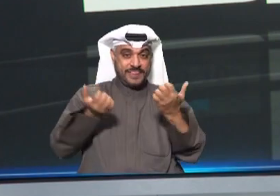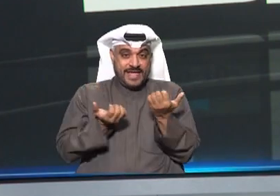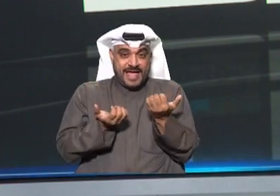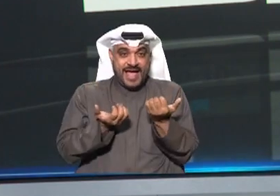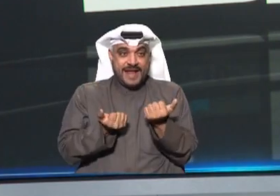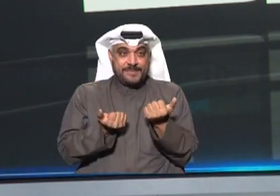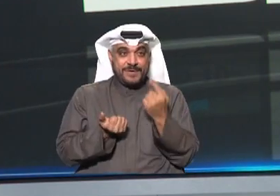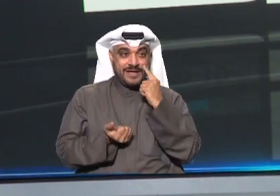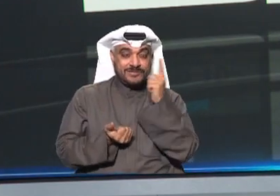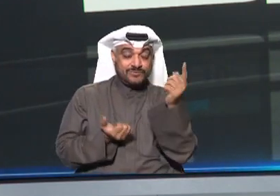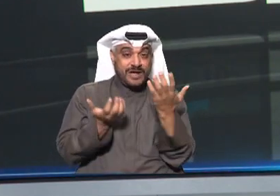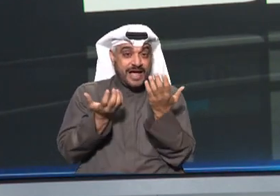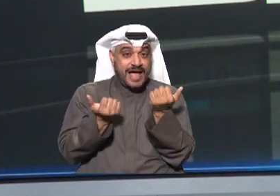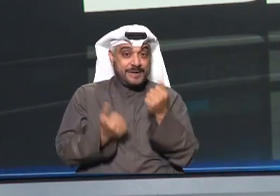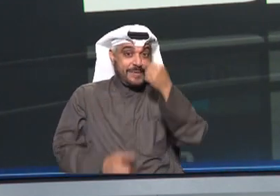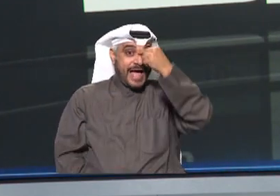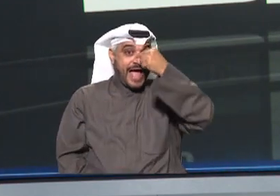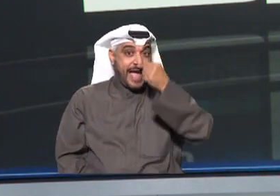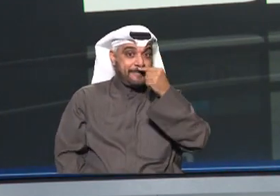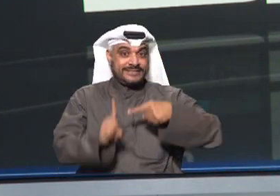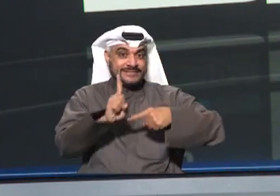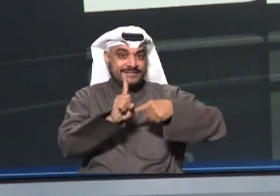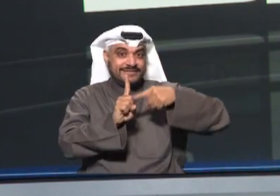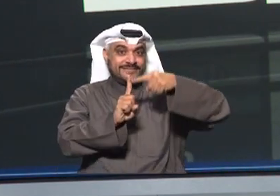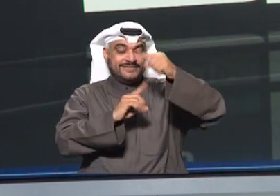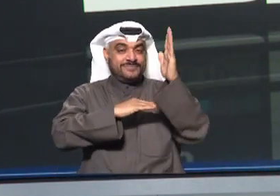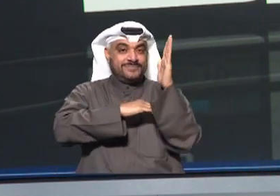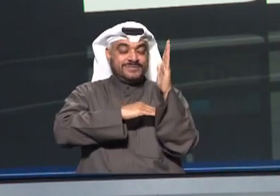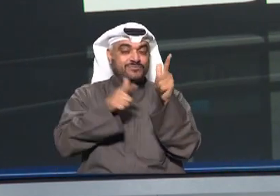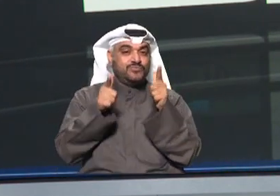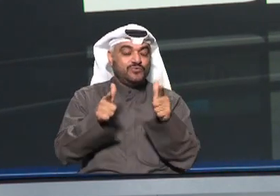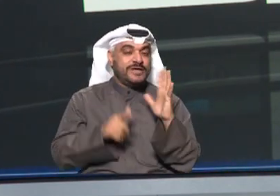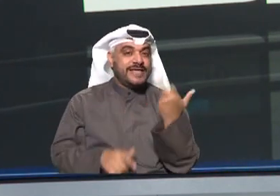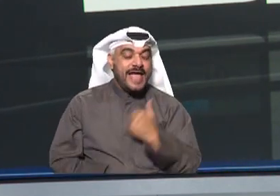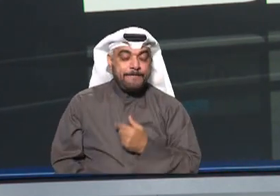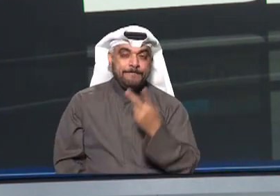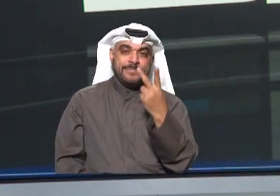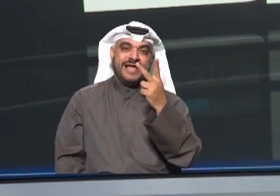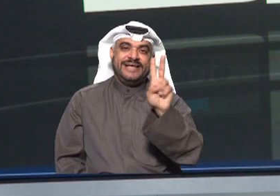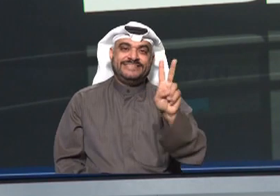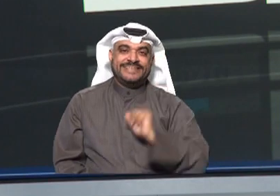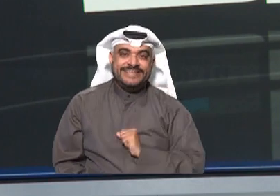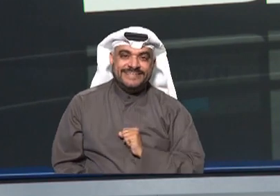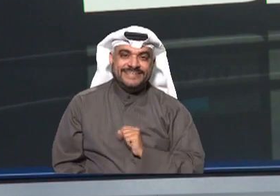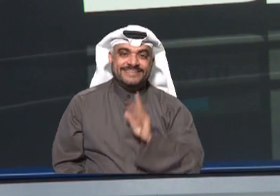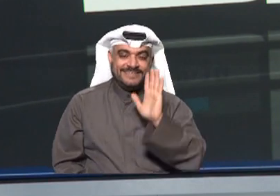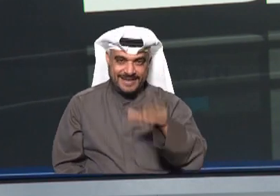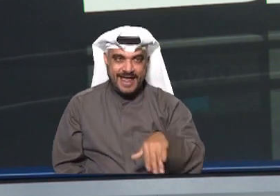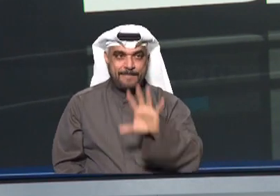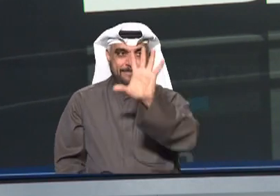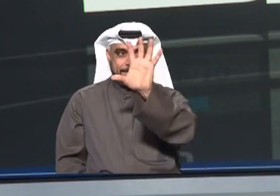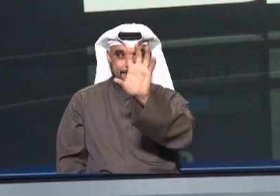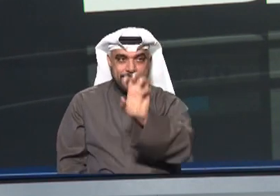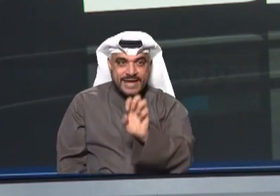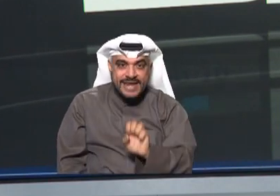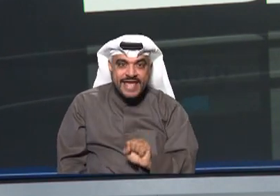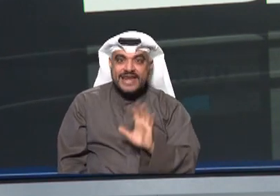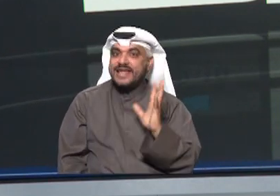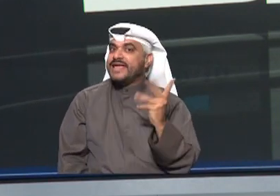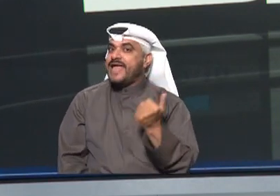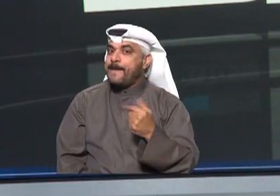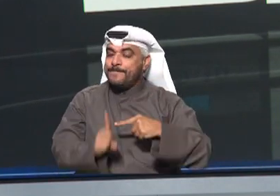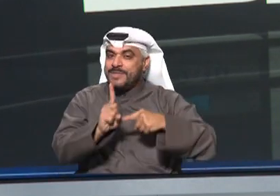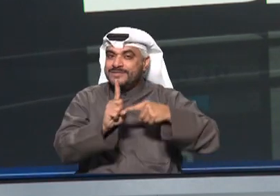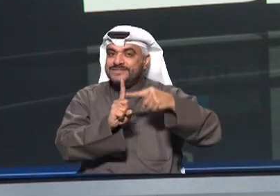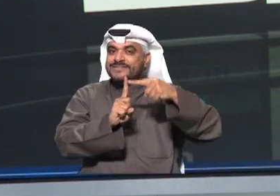تكون متقلبة الاتجاه بين الحين والآخر في يوم الأربعاء مع عبور السحب، 20 العظمى والصغرى 11 درجة مئوية، ومن 8 إلى